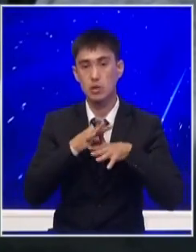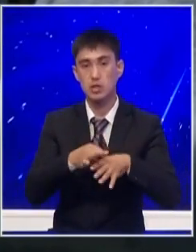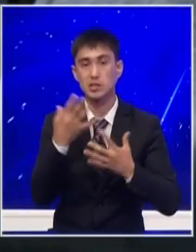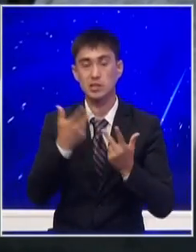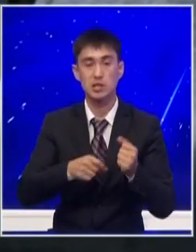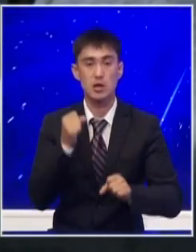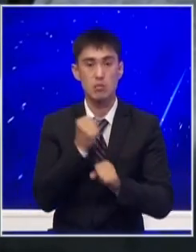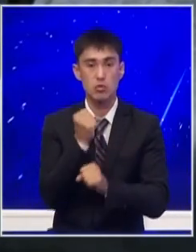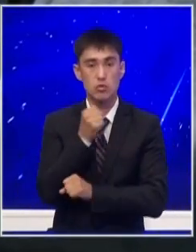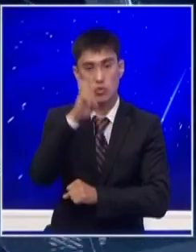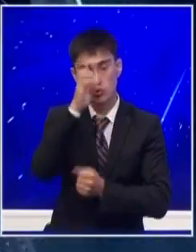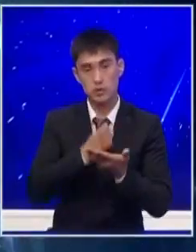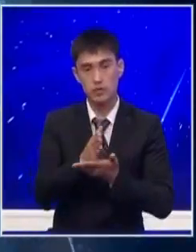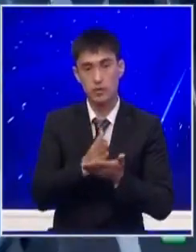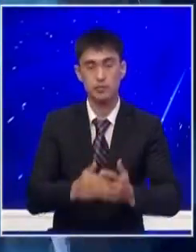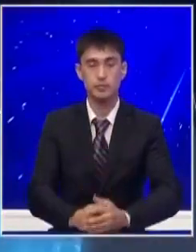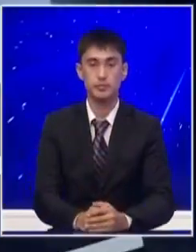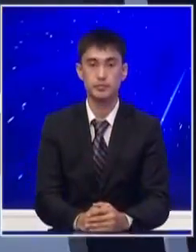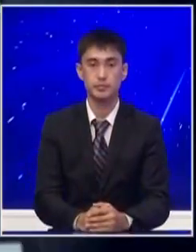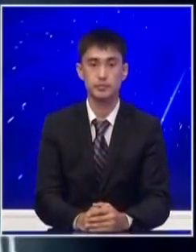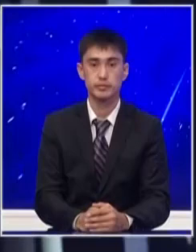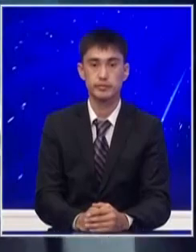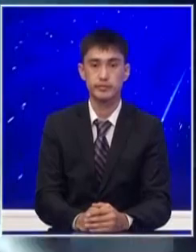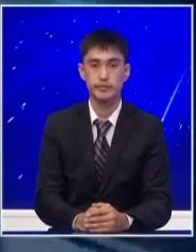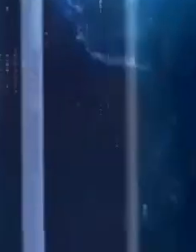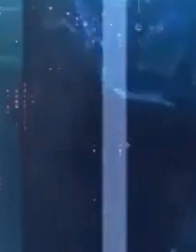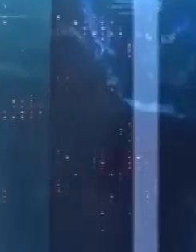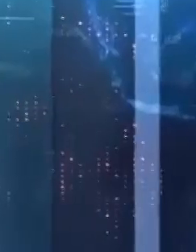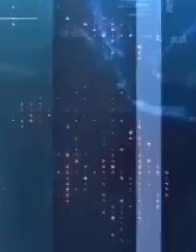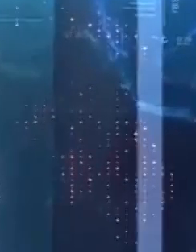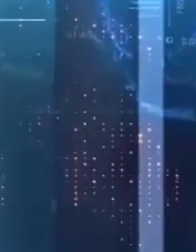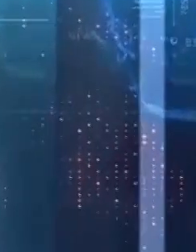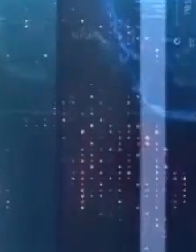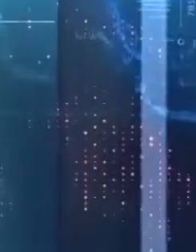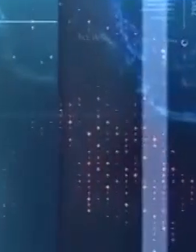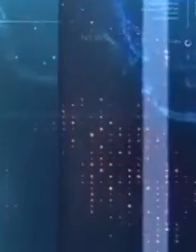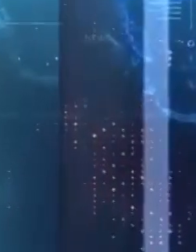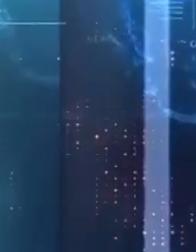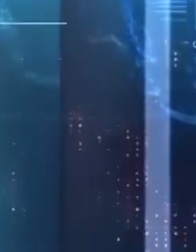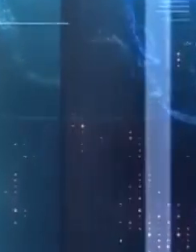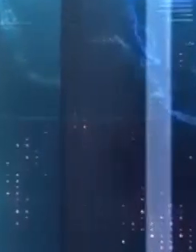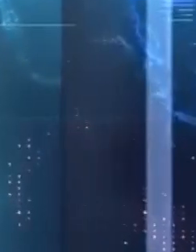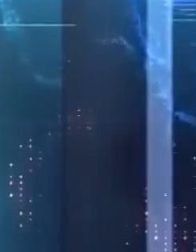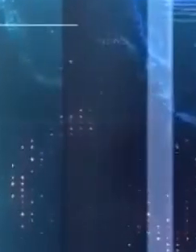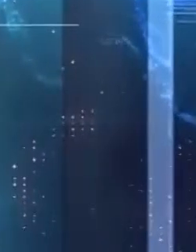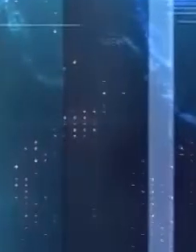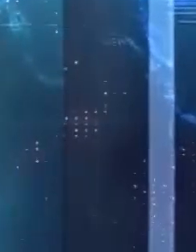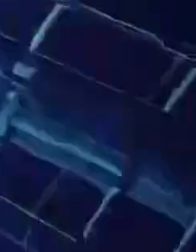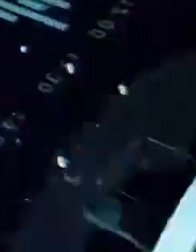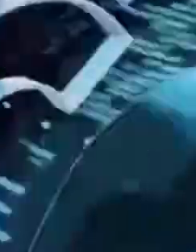среди работников госсфер. Жандос Назарбаев, Бекжан Кенжебай, телеканал ЖТСУ, Алматинская область.